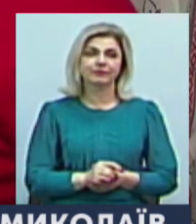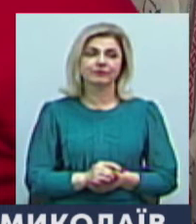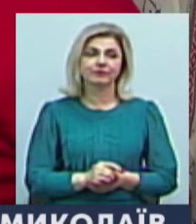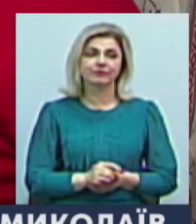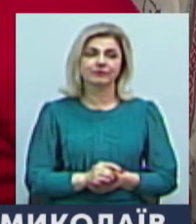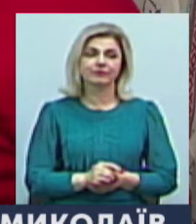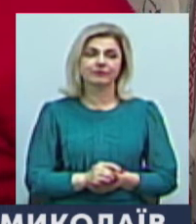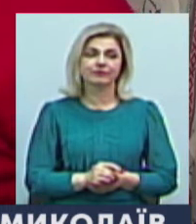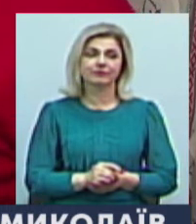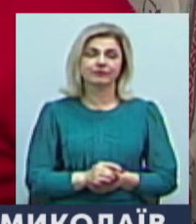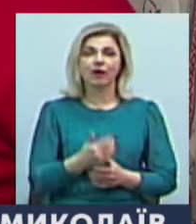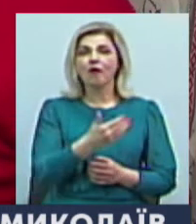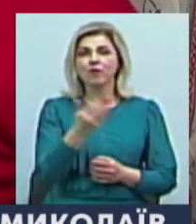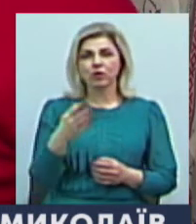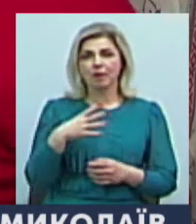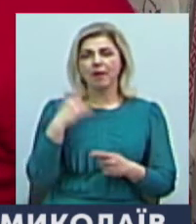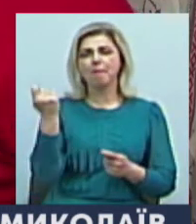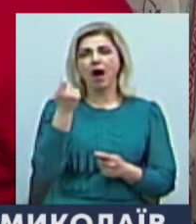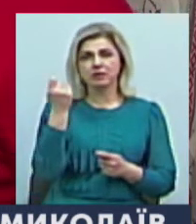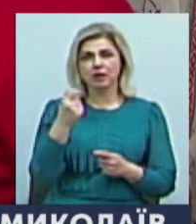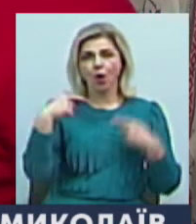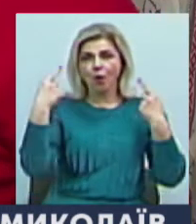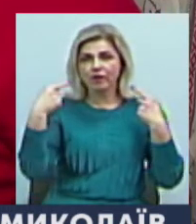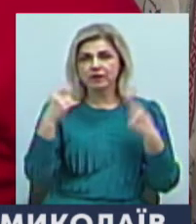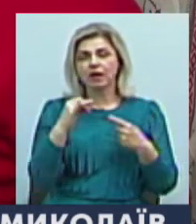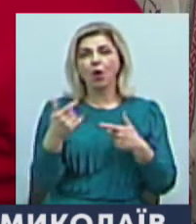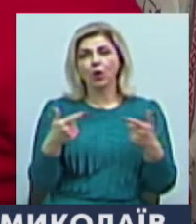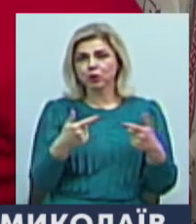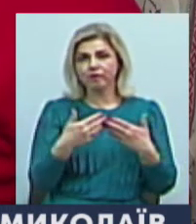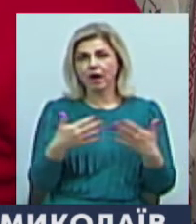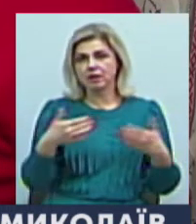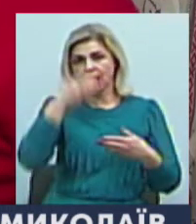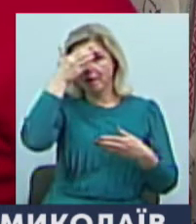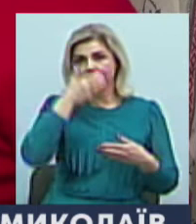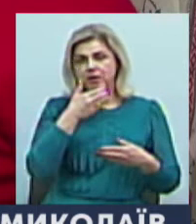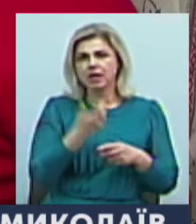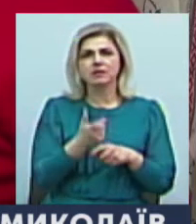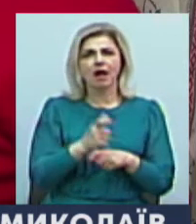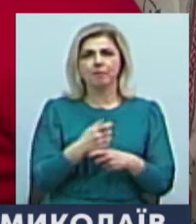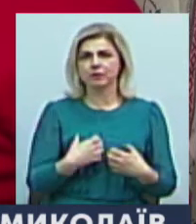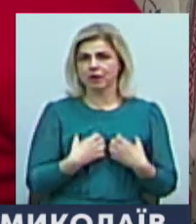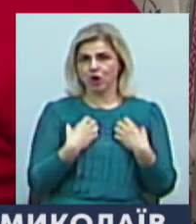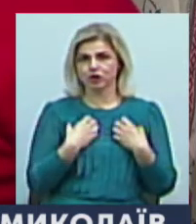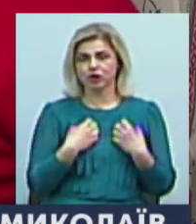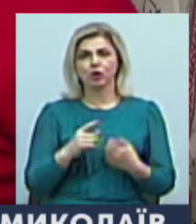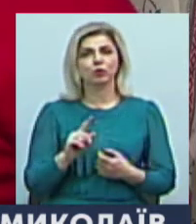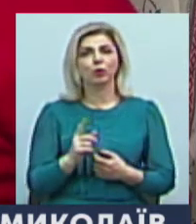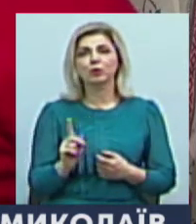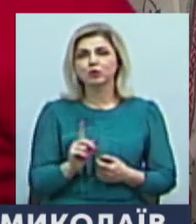вони пасли овець і готовте різні маски, самі страшні, тому